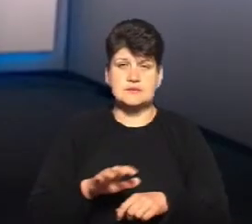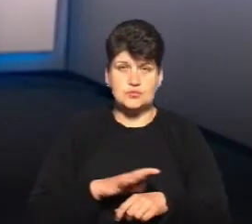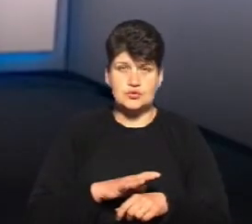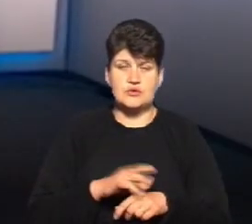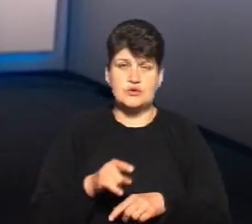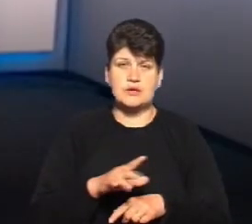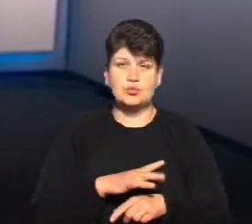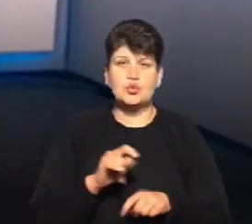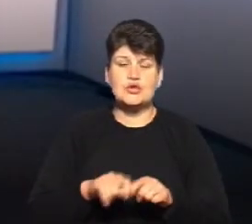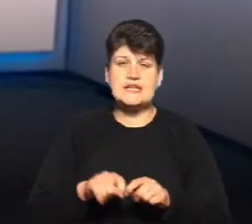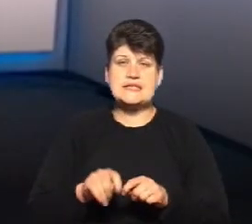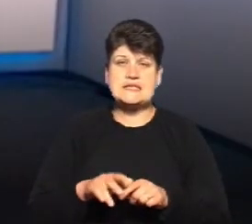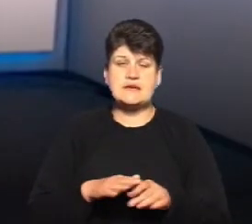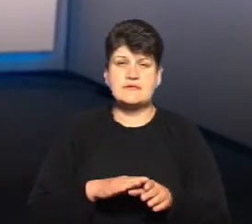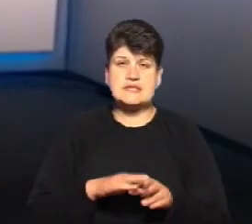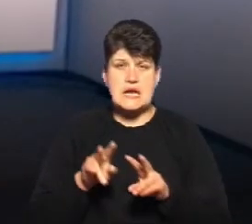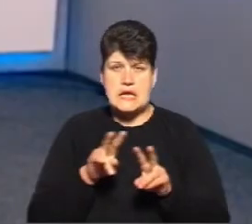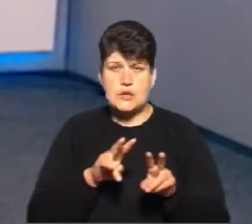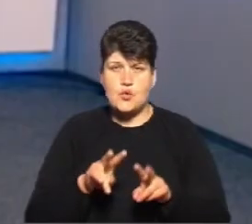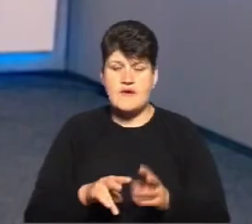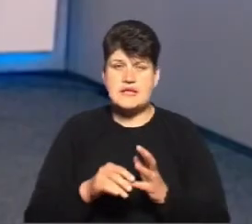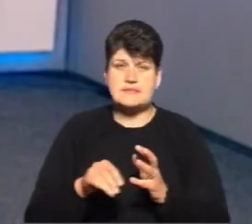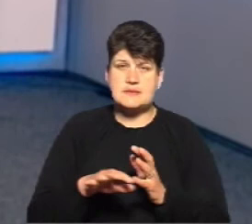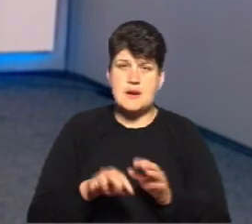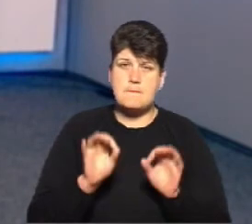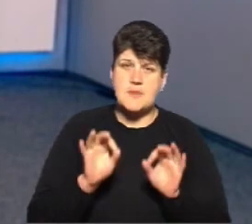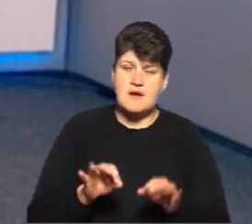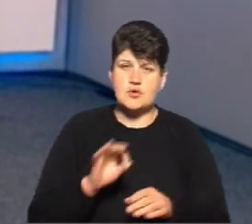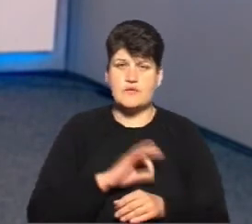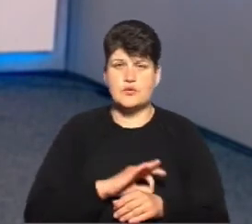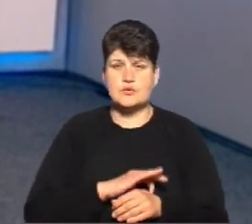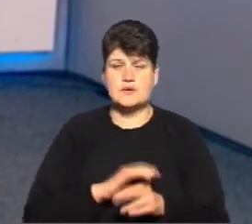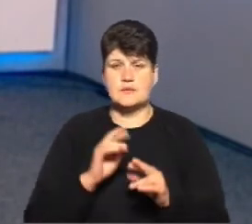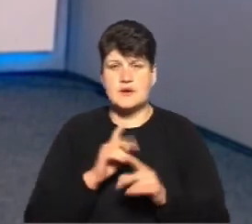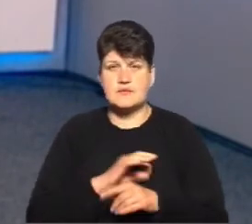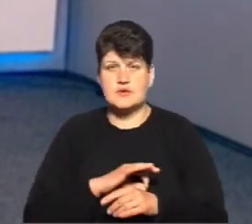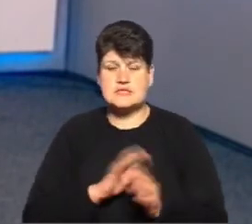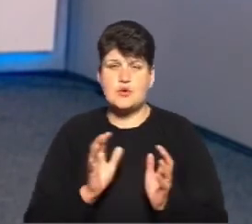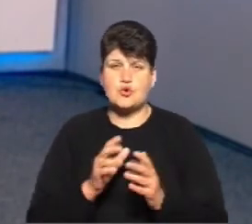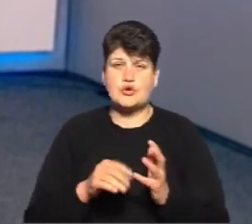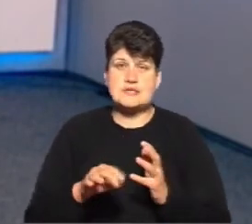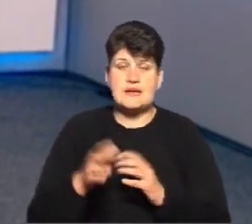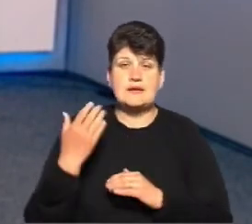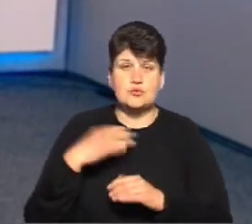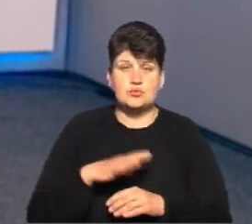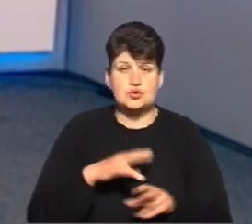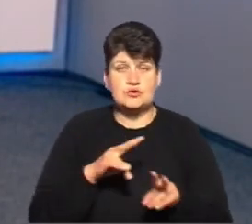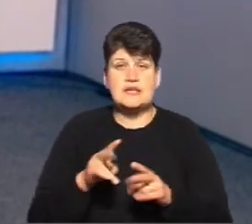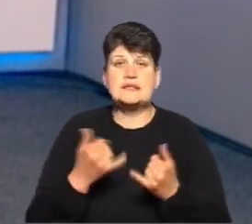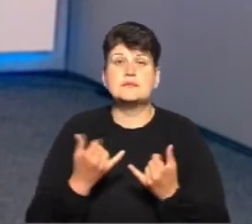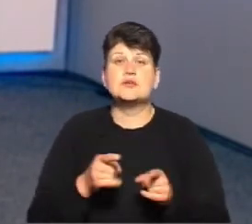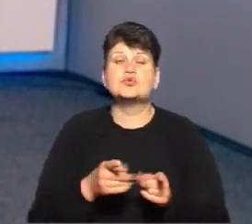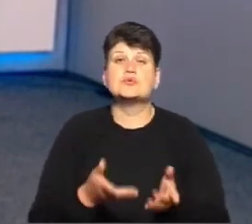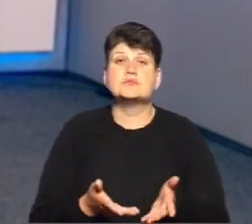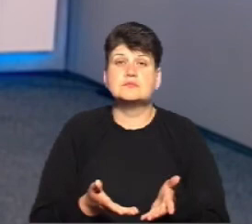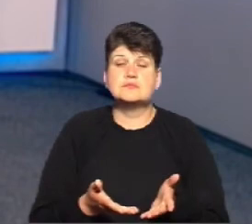дотриманням, за слідкуванням, що земля там правильно використовується і за охороною земель. Вони слідкували. Тепер що з цим? Ну,